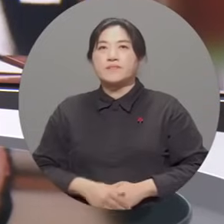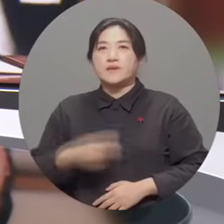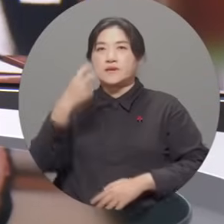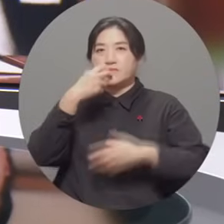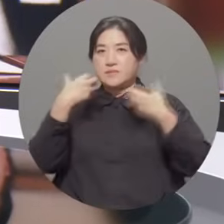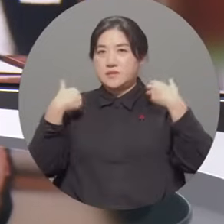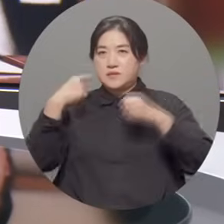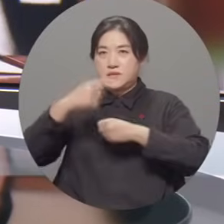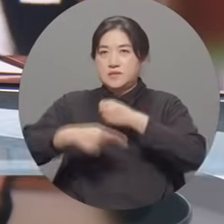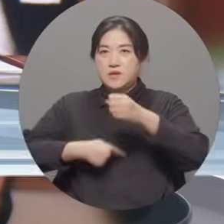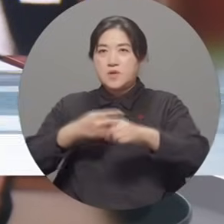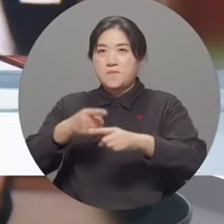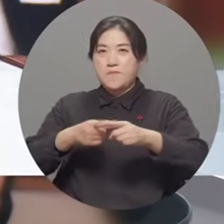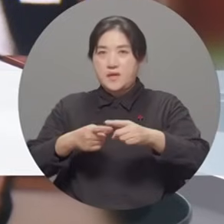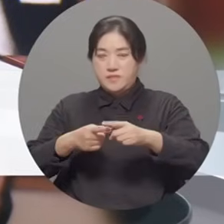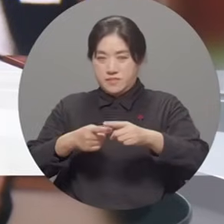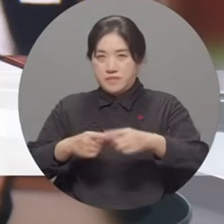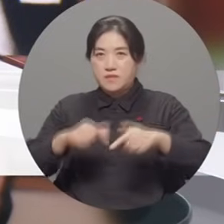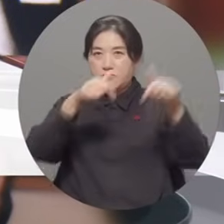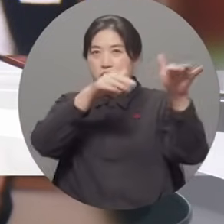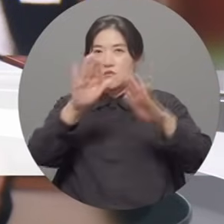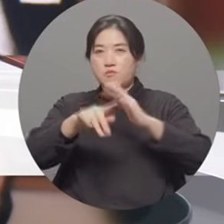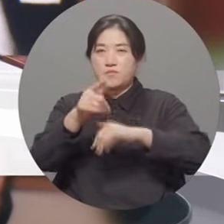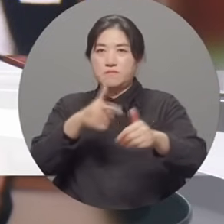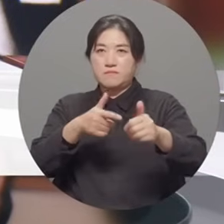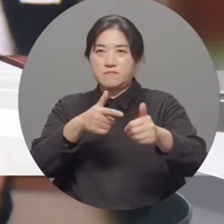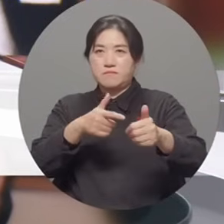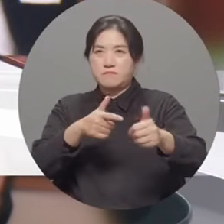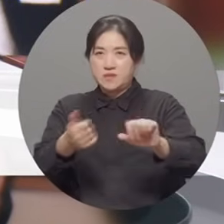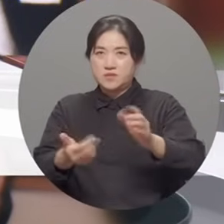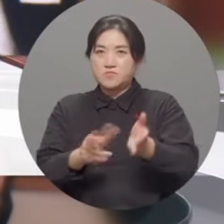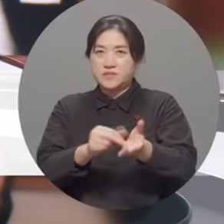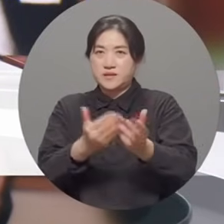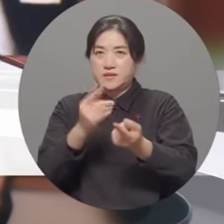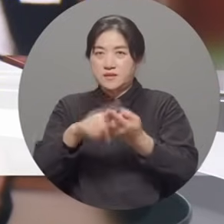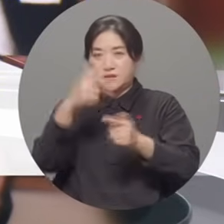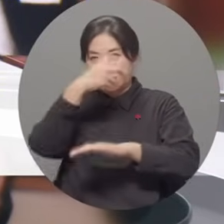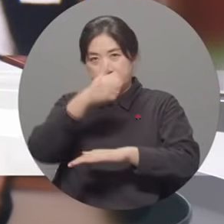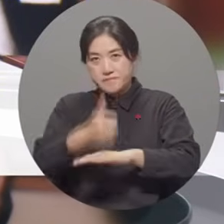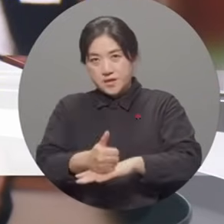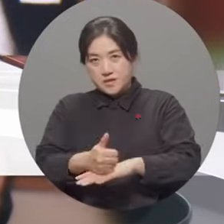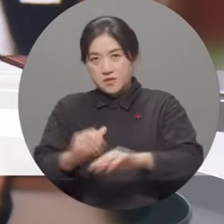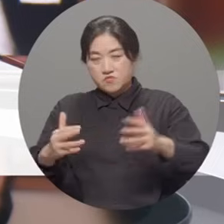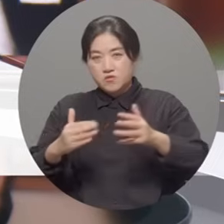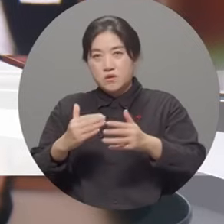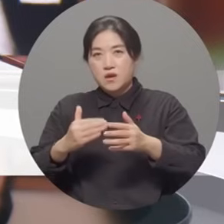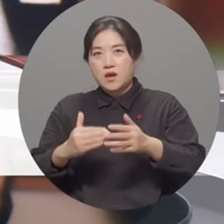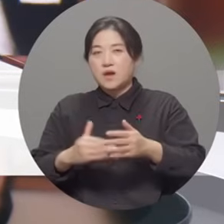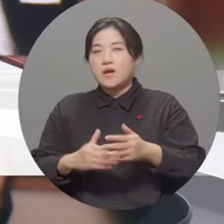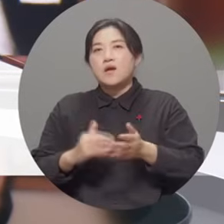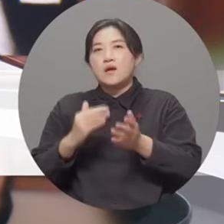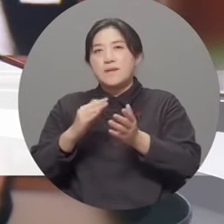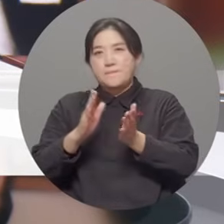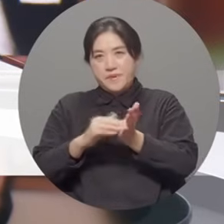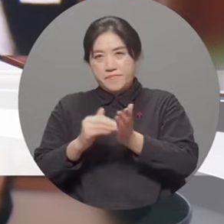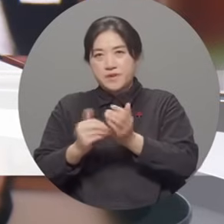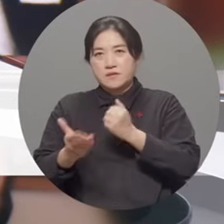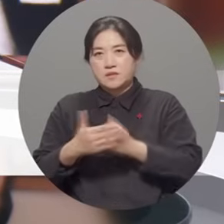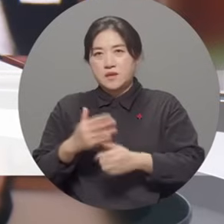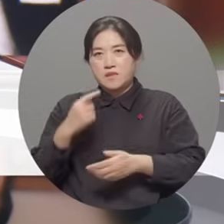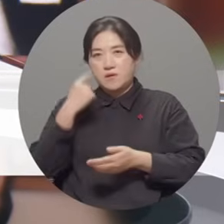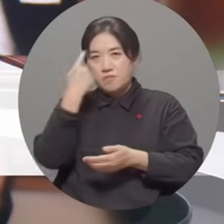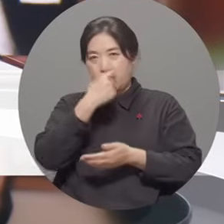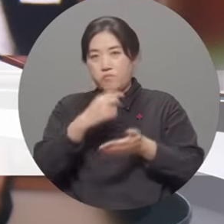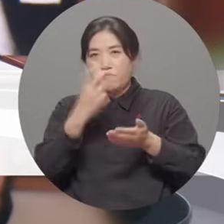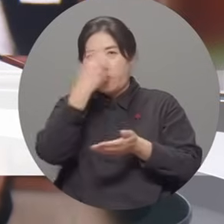감사원이 1년 반 만에 서해 공무원 피살 사건에 대한 감사 결과를 발표했는데 국가보안상의 이유로 감사 보고서는